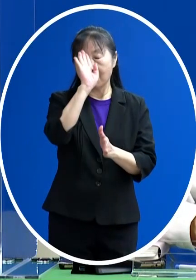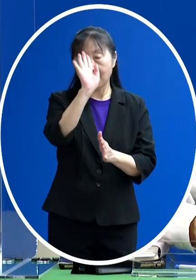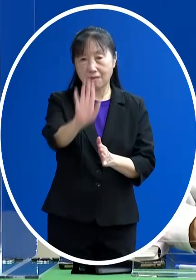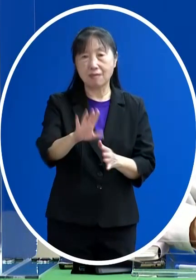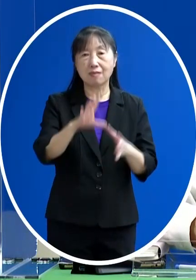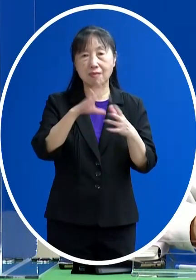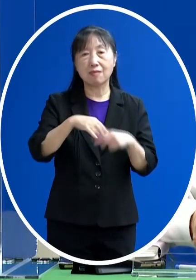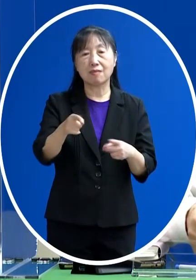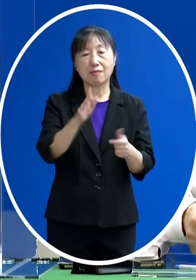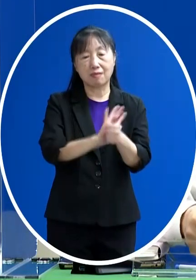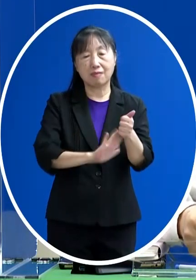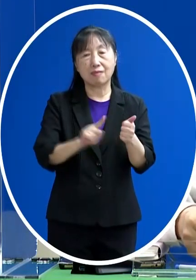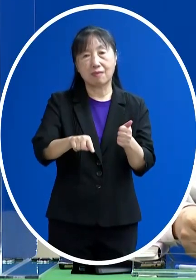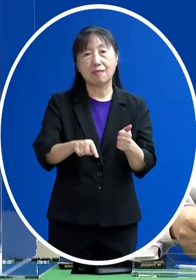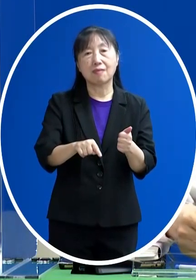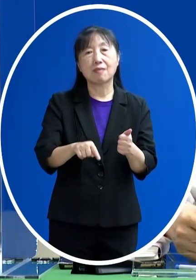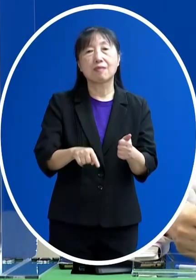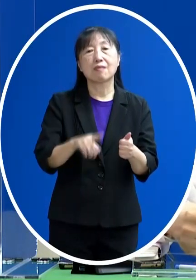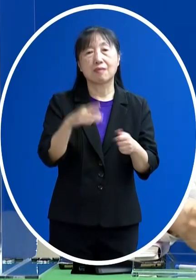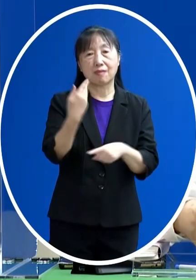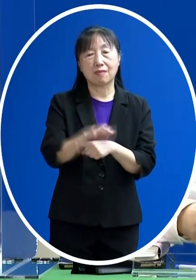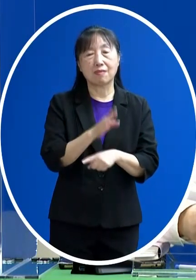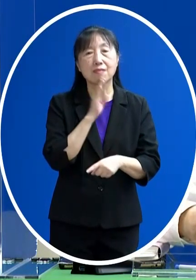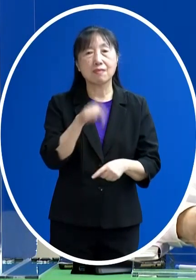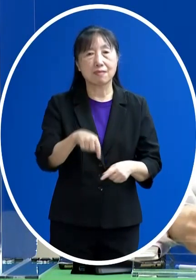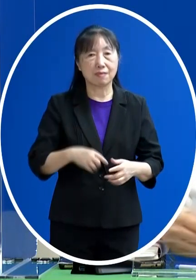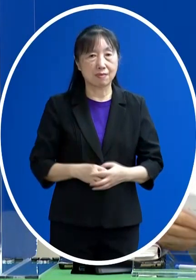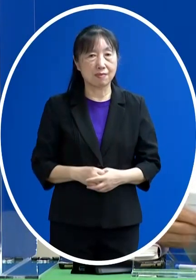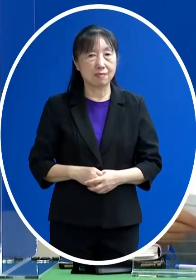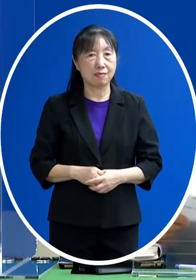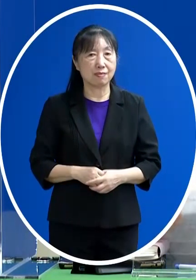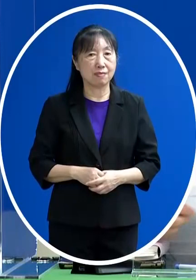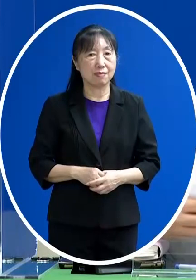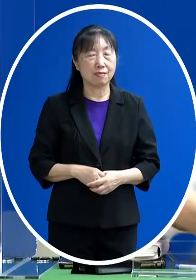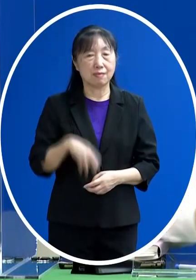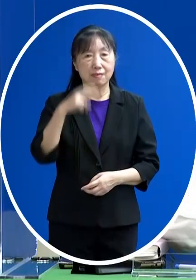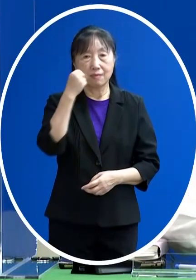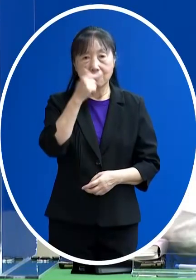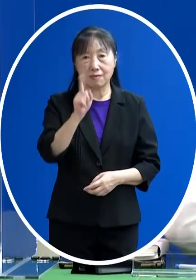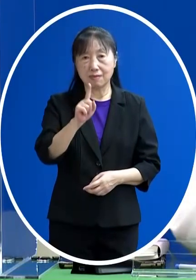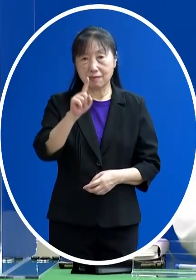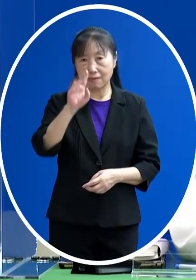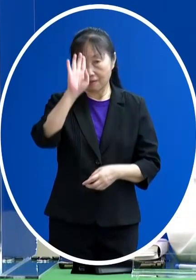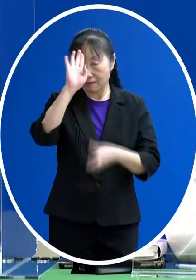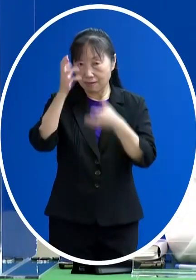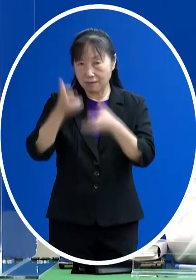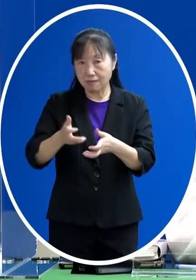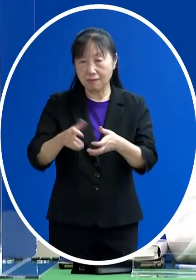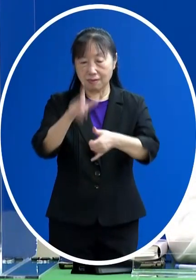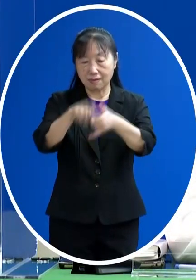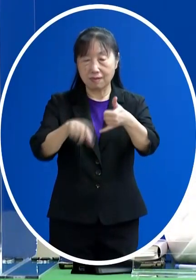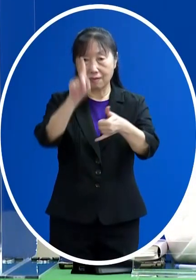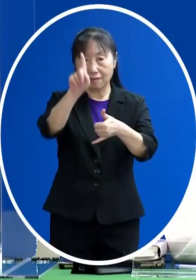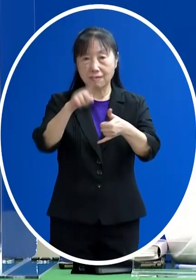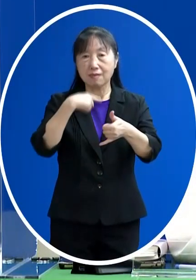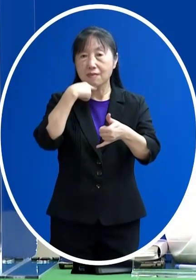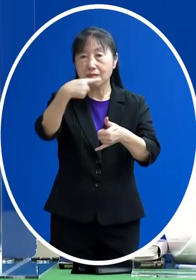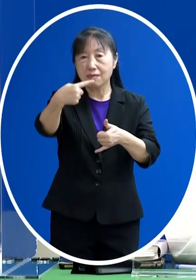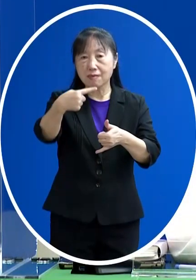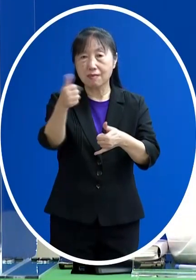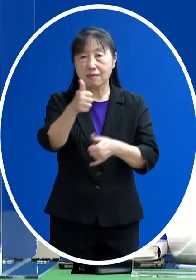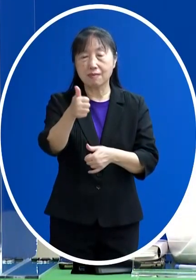现败血性休克，双重的原因导致死亡。在特殊重症的部分，今天是有一例这个1岁的男